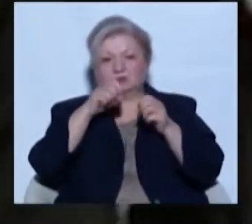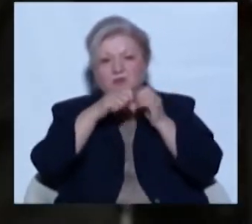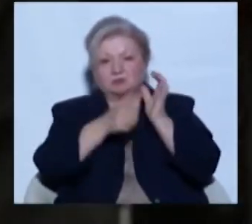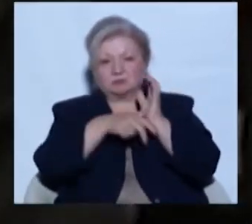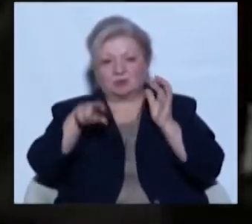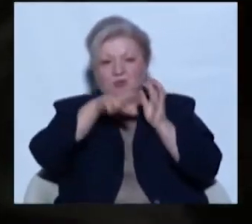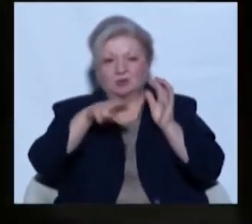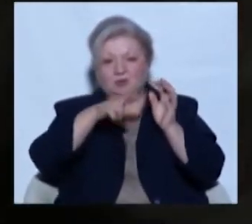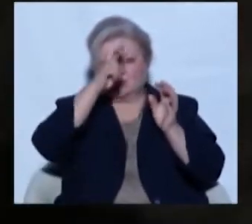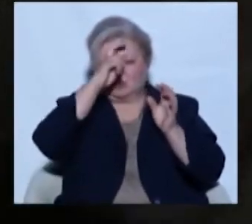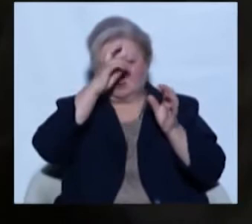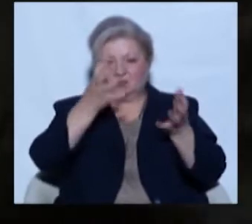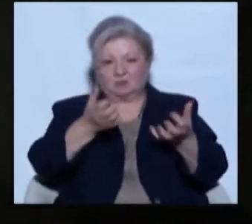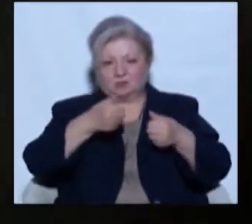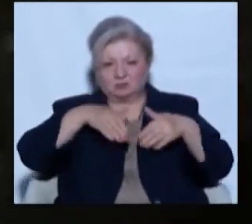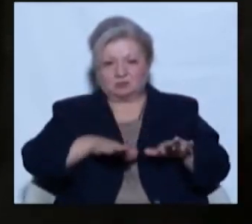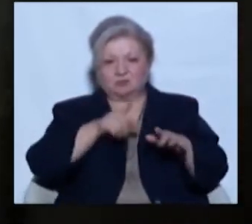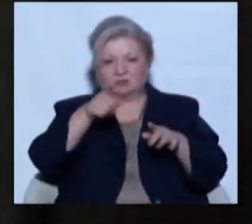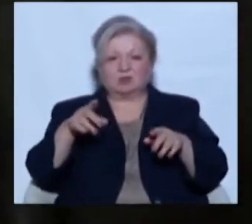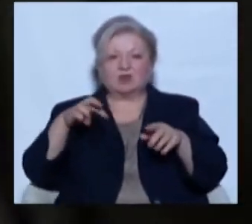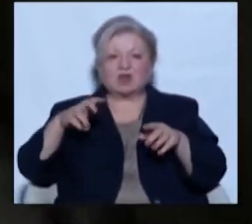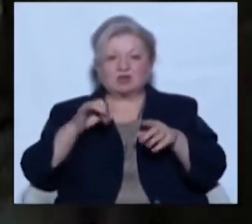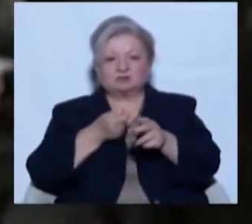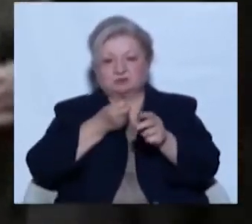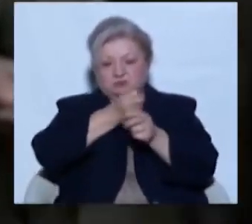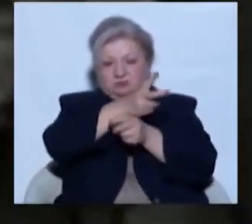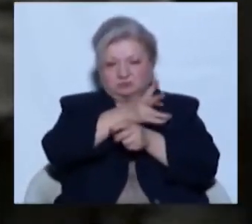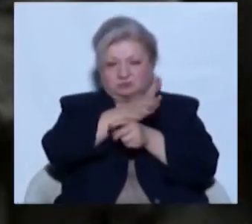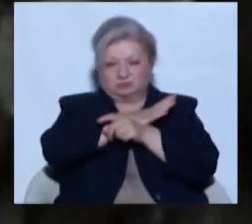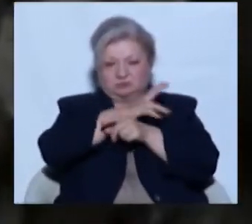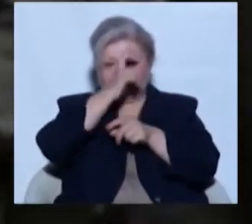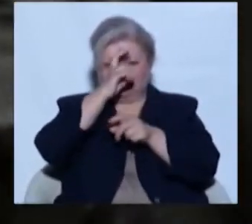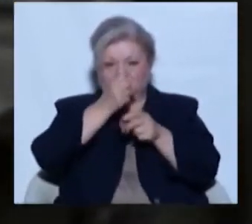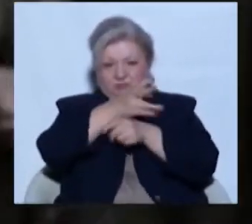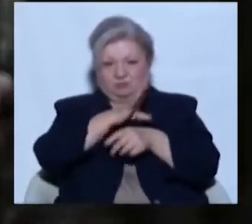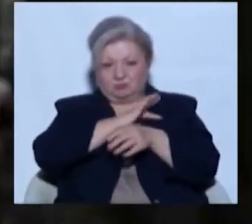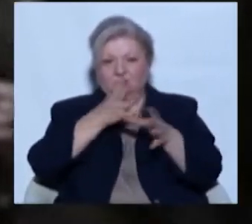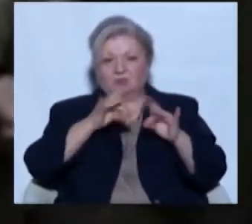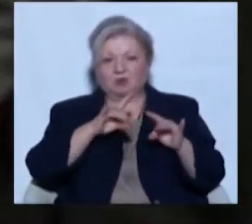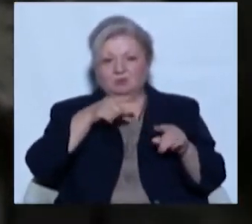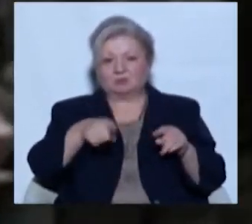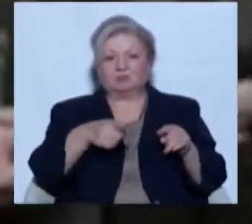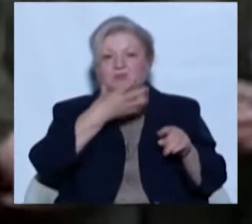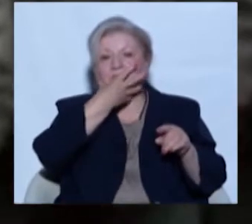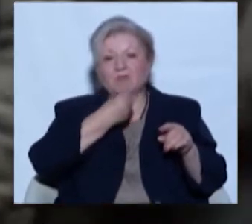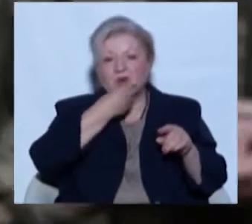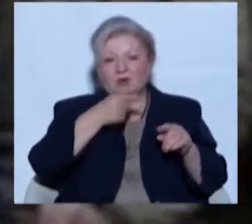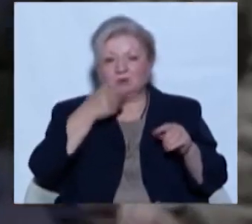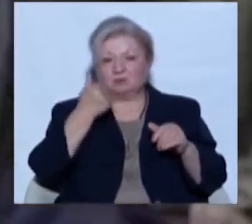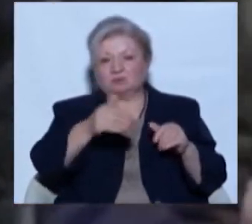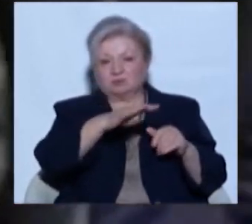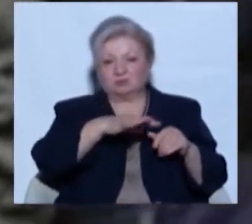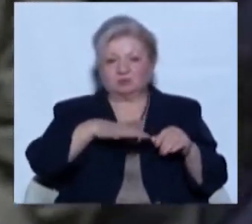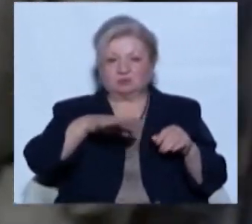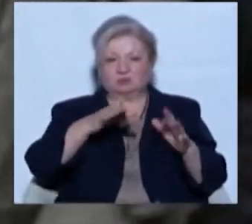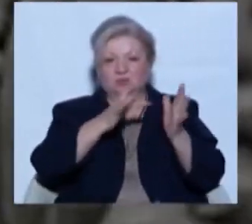მიიღო გადაწყვეტილება ტეკეში გაეძევებინა ტრანსილვანიიდან, მაგრამ პასტორის მრევლმა გადაწყვიტა